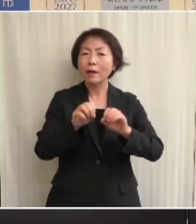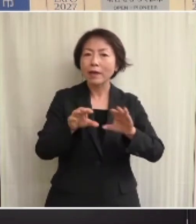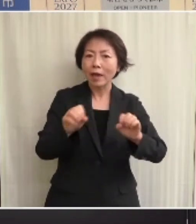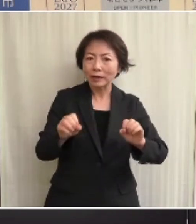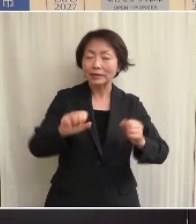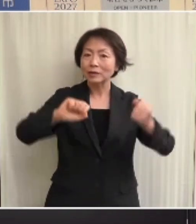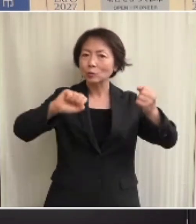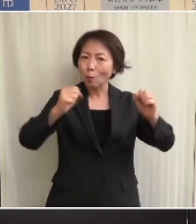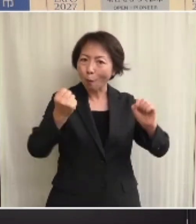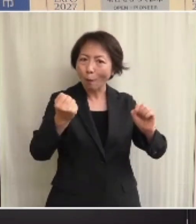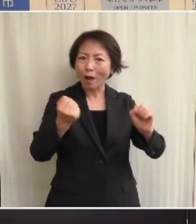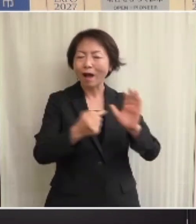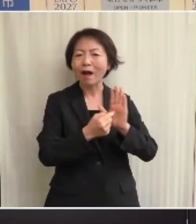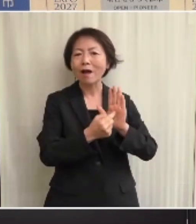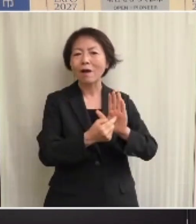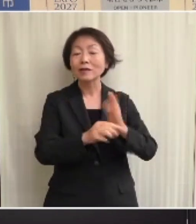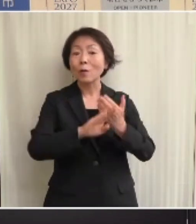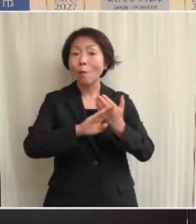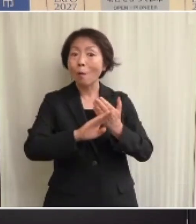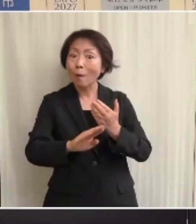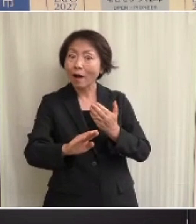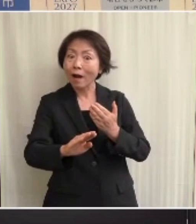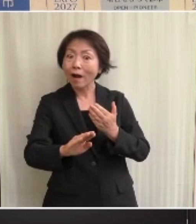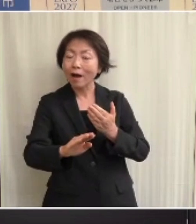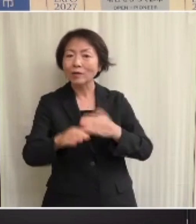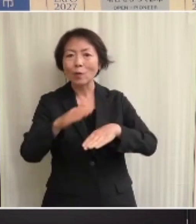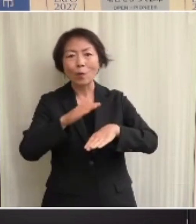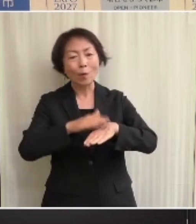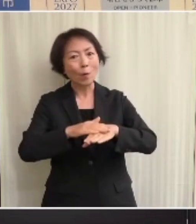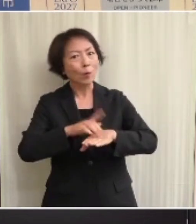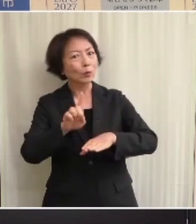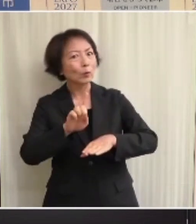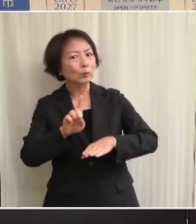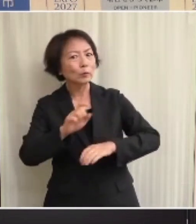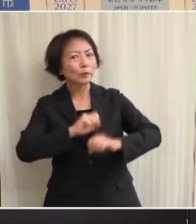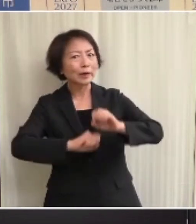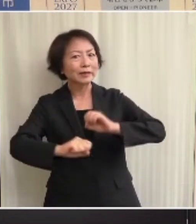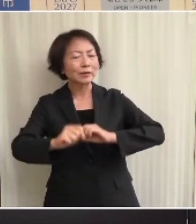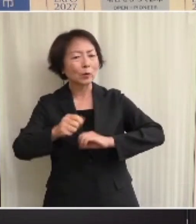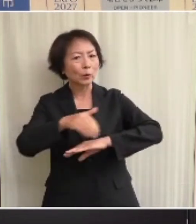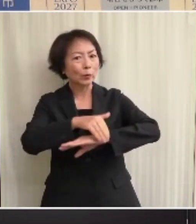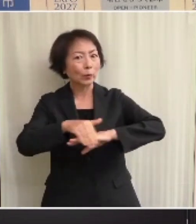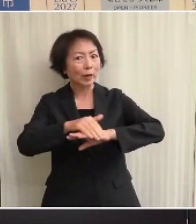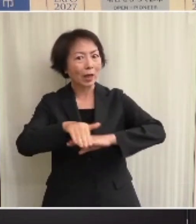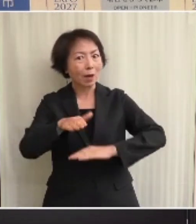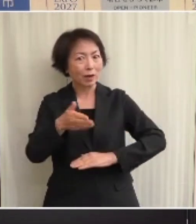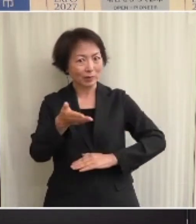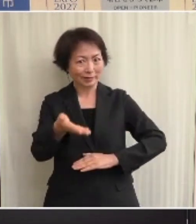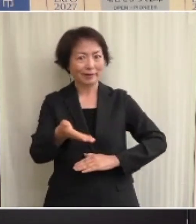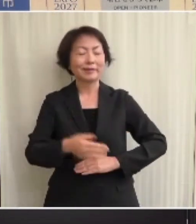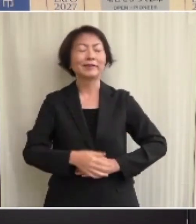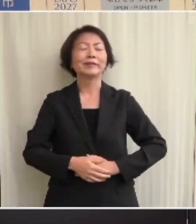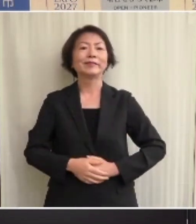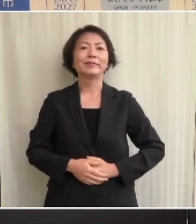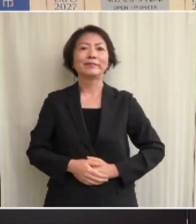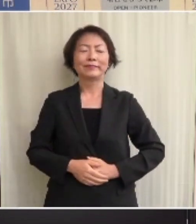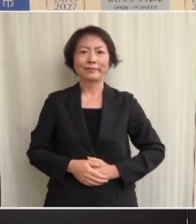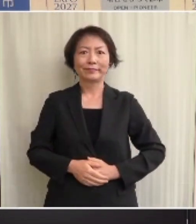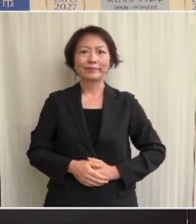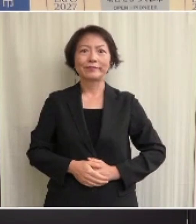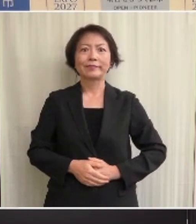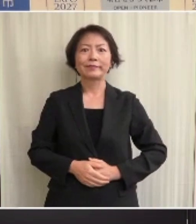ういった動画で流されていて、他にこう展開というか、うん、こんなこともやっていこうというものがあれば伺えればと思います、うん、 はい。